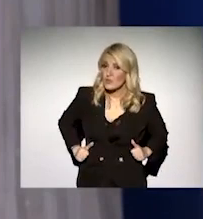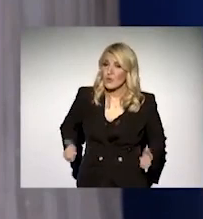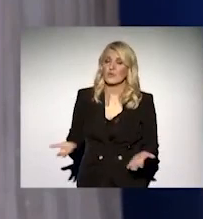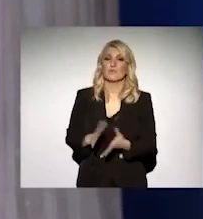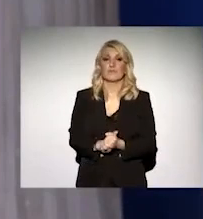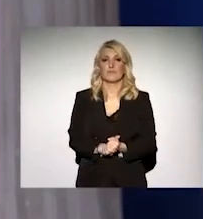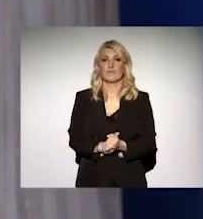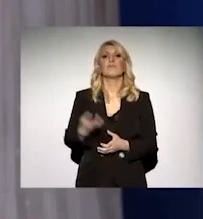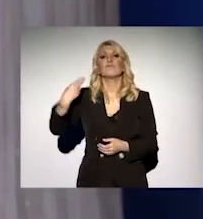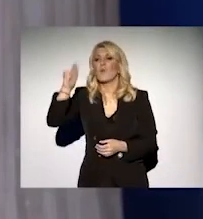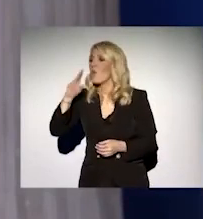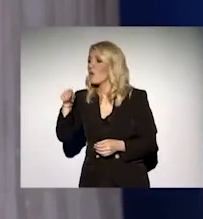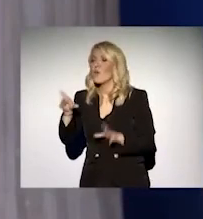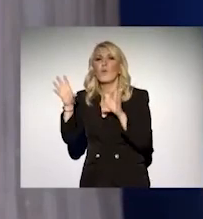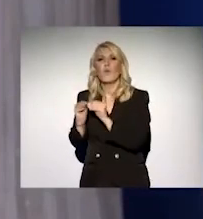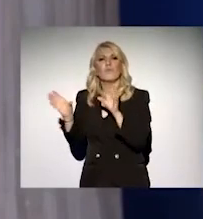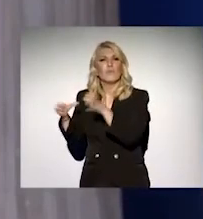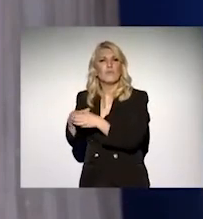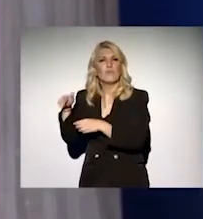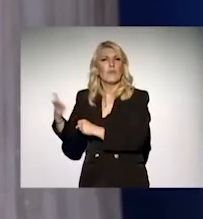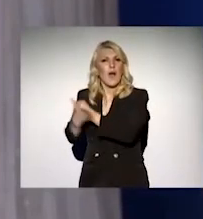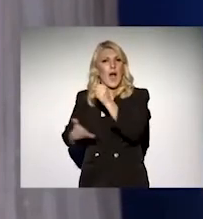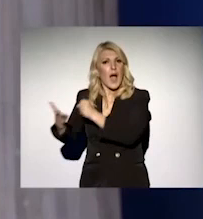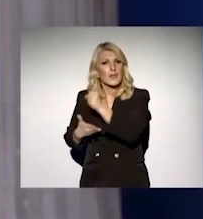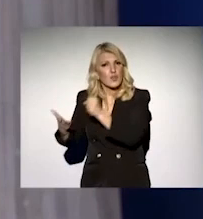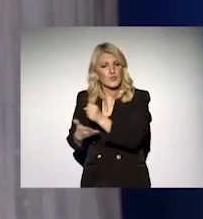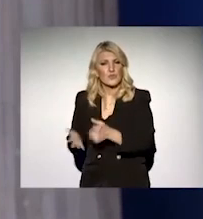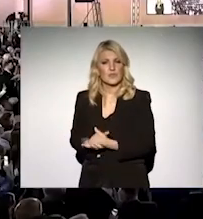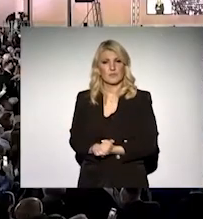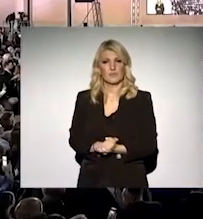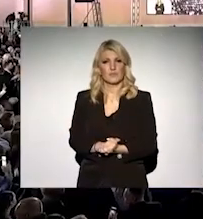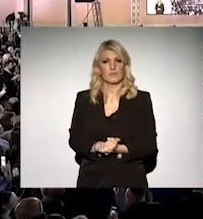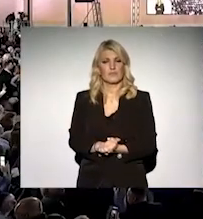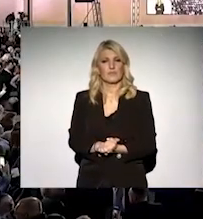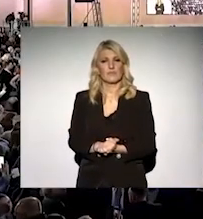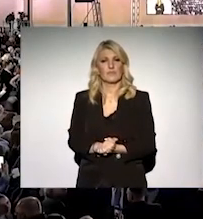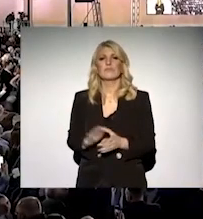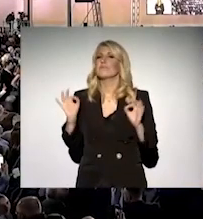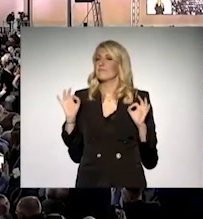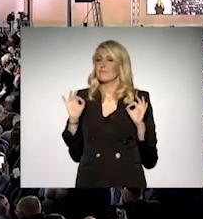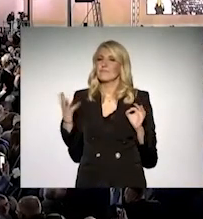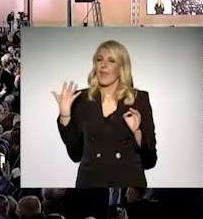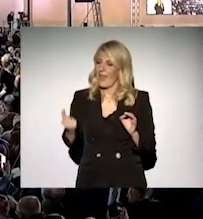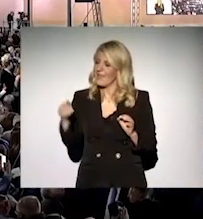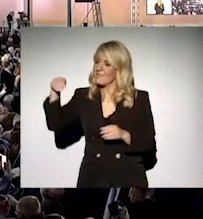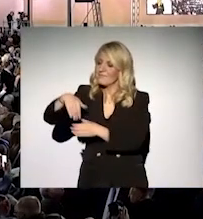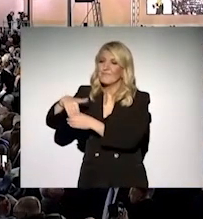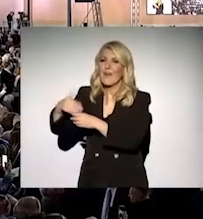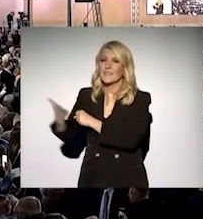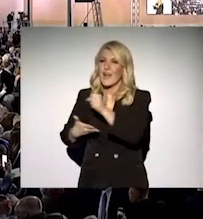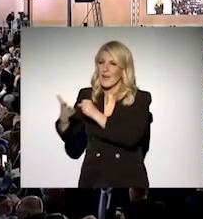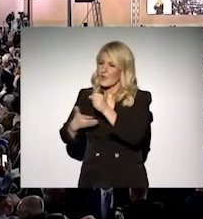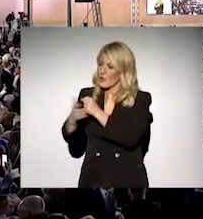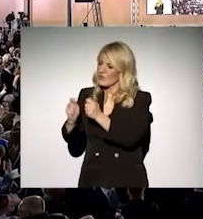μια αντιπολίτευση η οποία ειδικά το τελευταίο διάστημα έχει επενδύσει αποκλειστικά και μόνο στην τοξικότητα, στην εργαλειοποίηση του